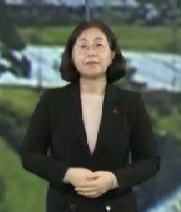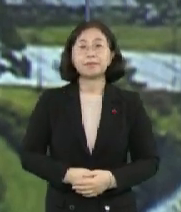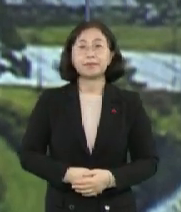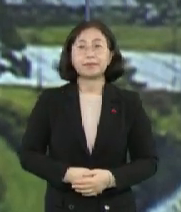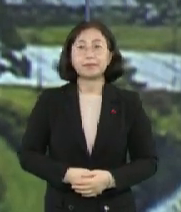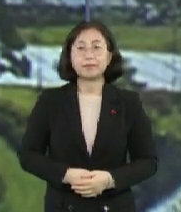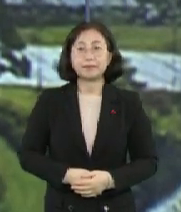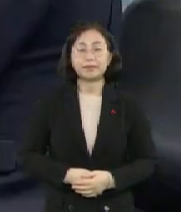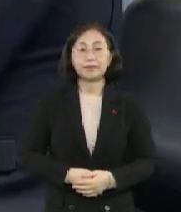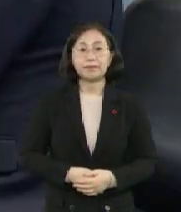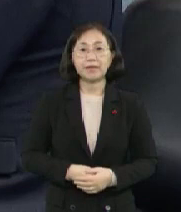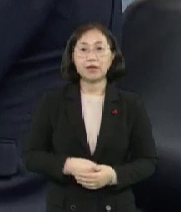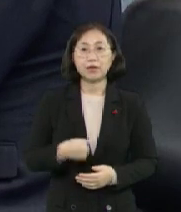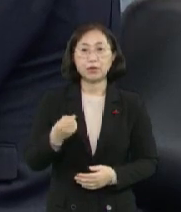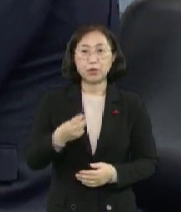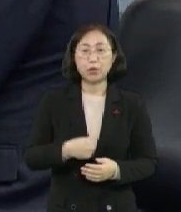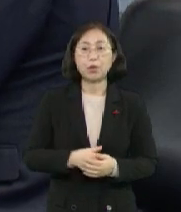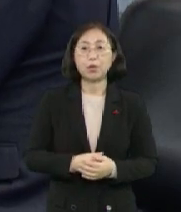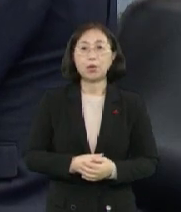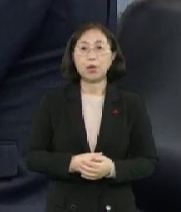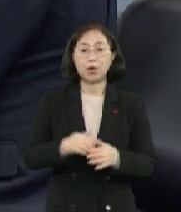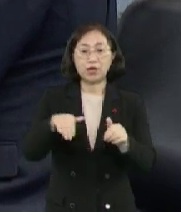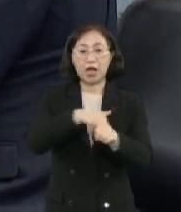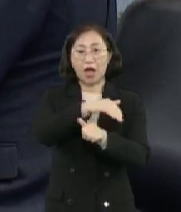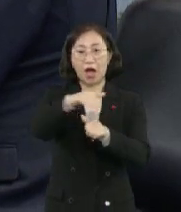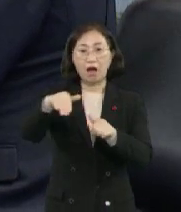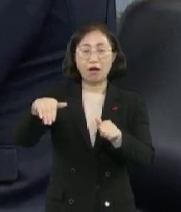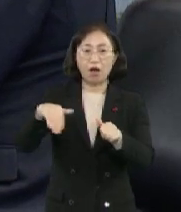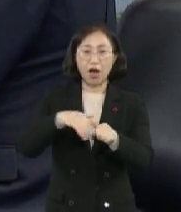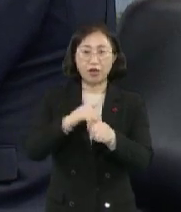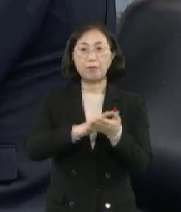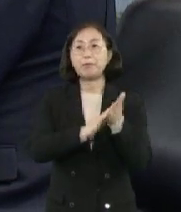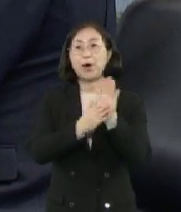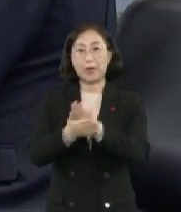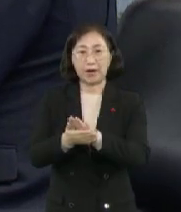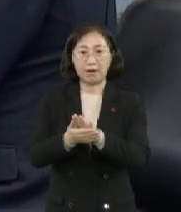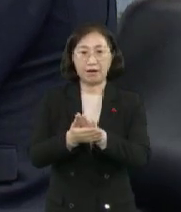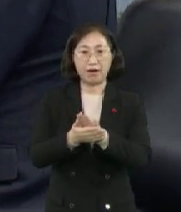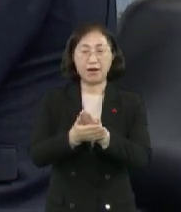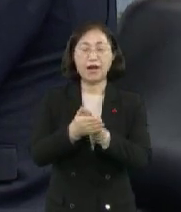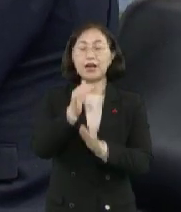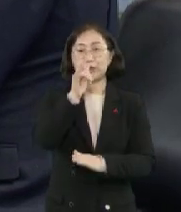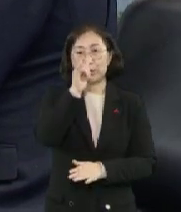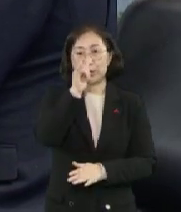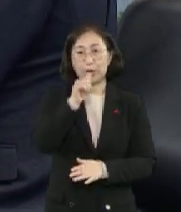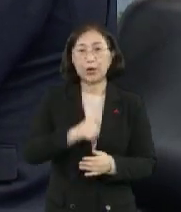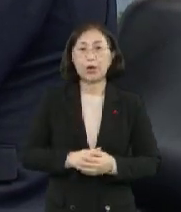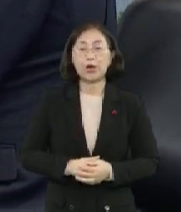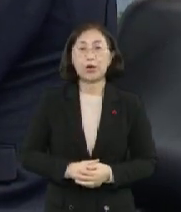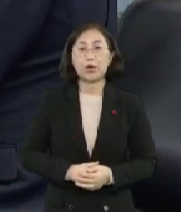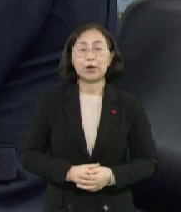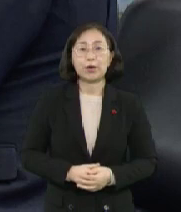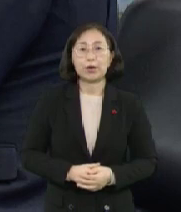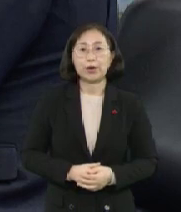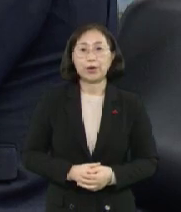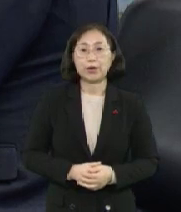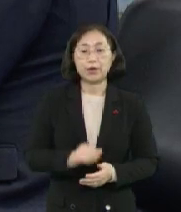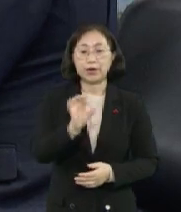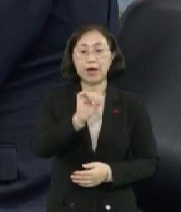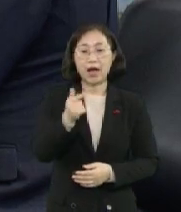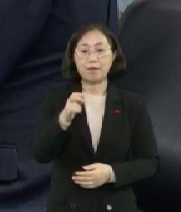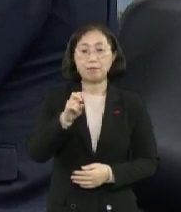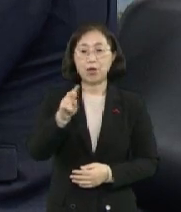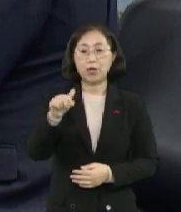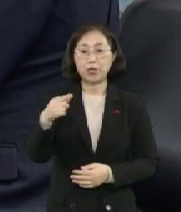드리고요. 또 나가서 여건 변화가 굉장히 청신호로 밝은 쪽으로 변화되었습니다. 예컨대 그